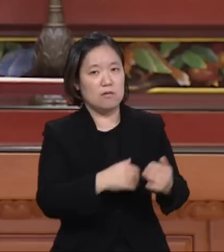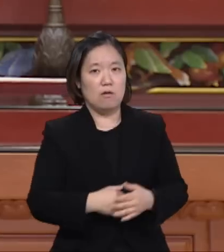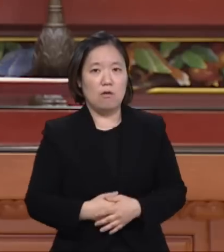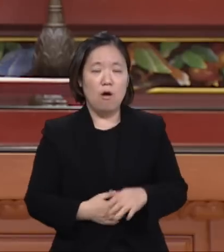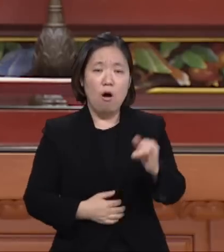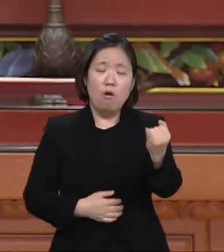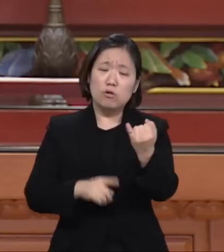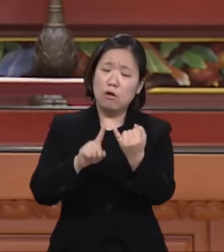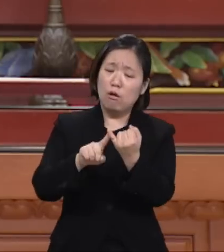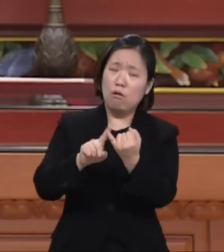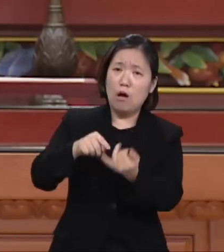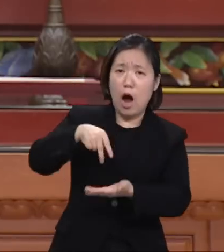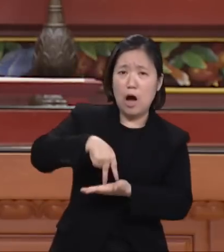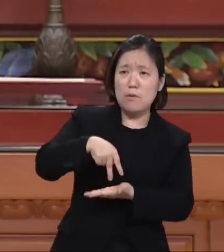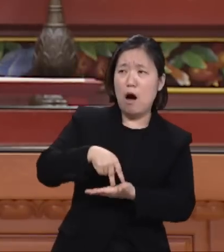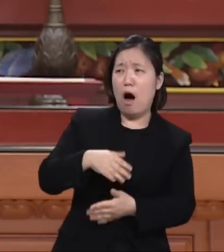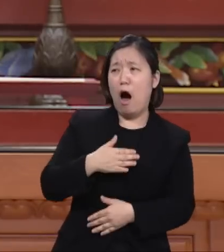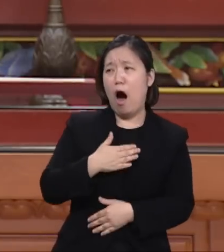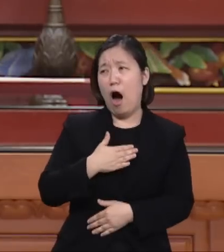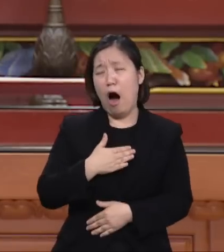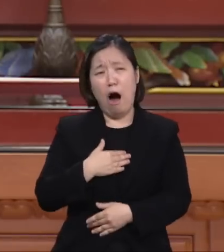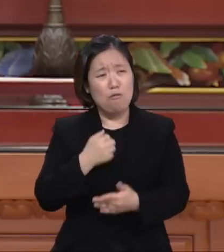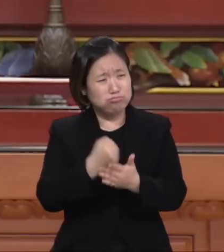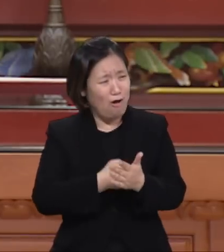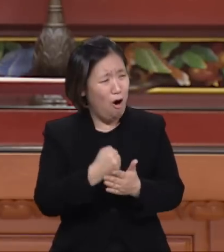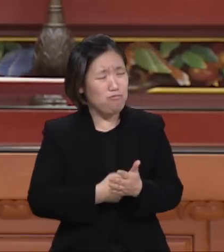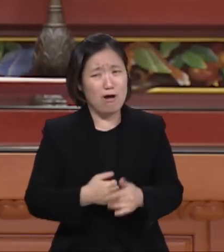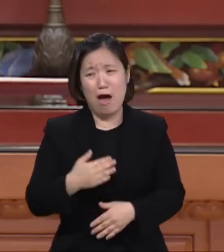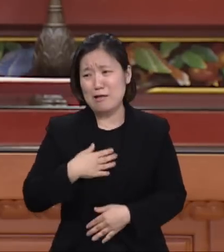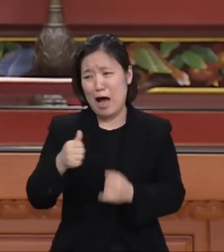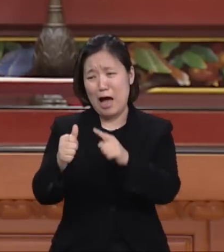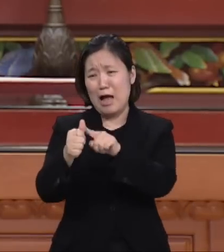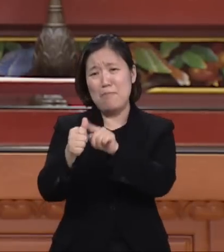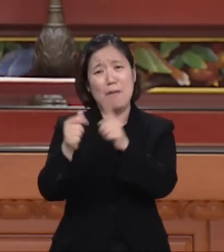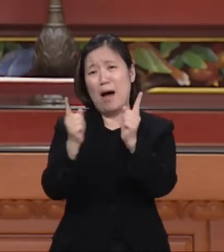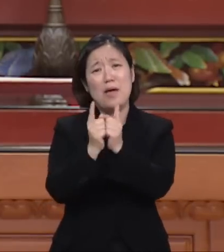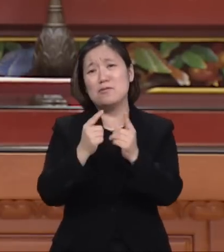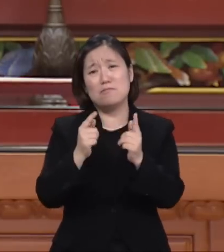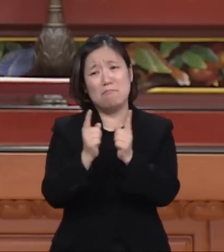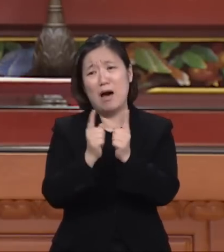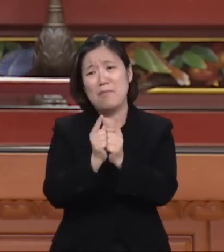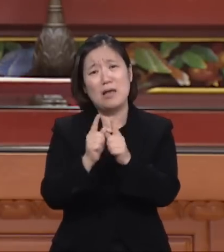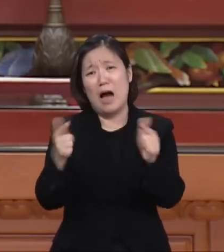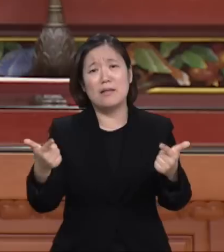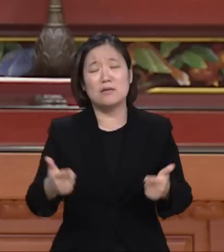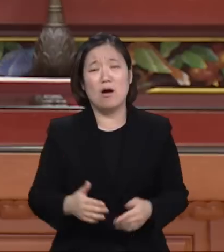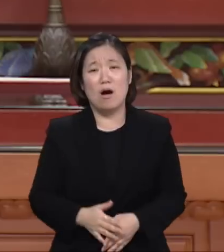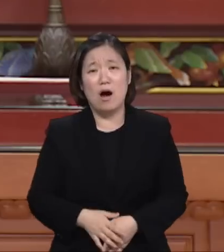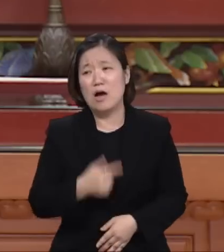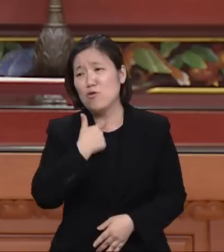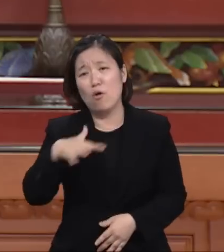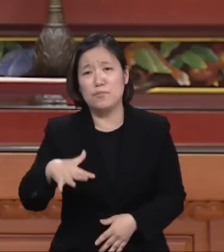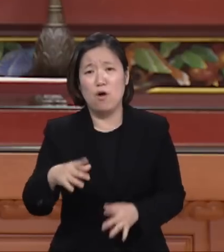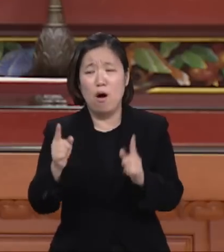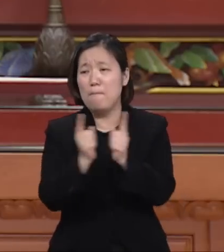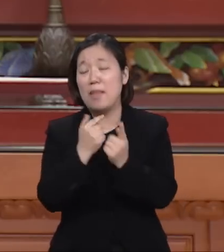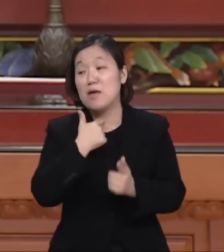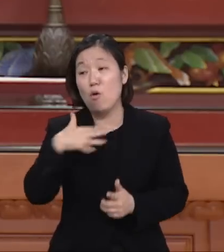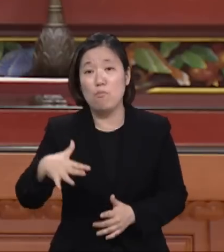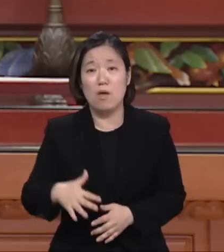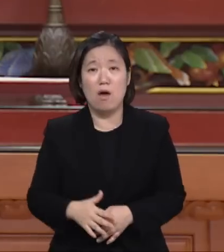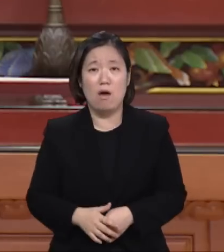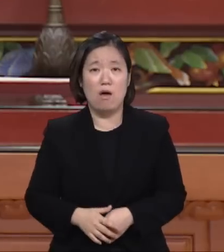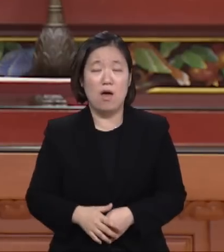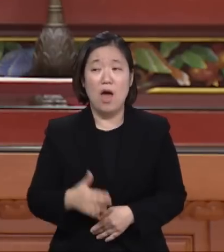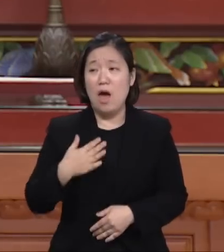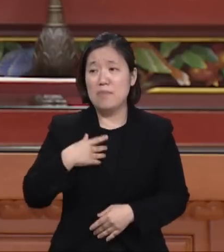너무나 억울한 거예요 남자 손도 잡아 본 적이 없었대요 그래서 아니라고 아니라고 난 너무